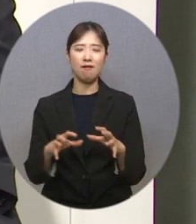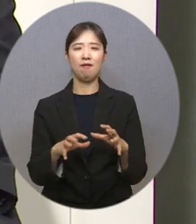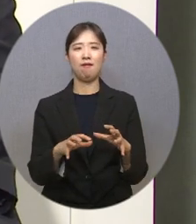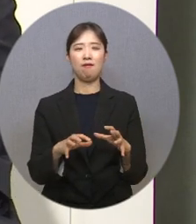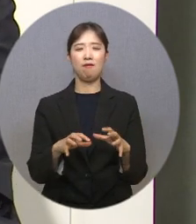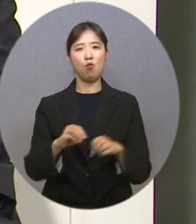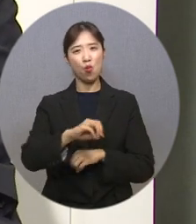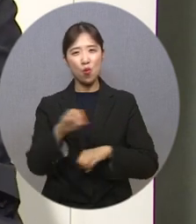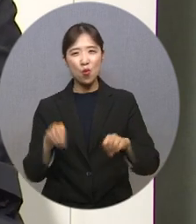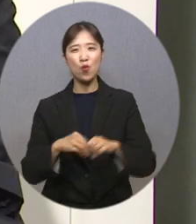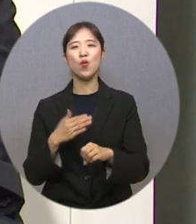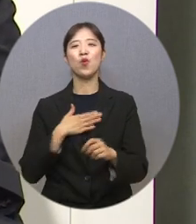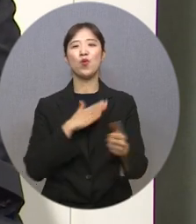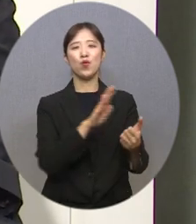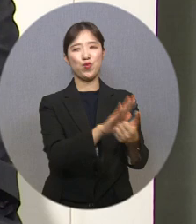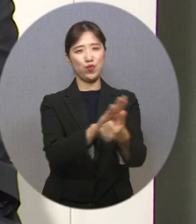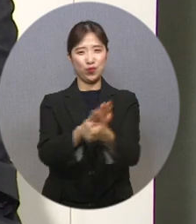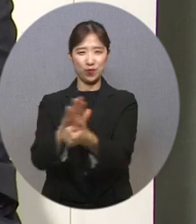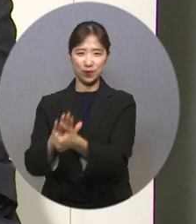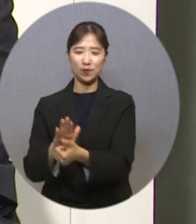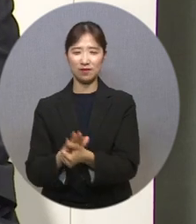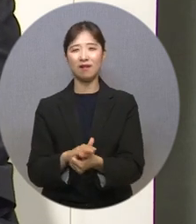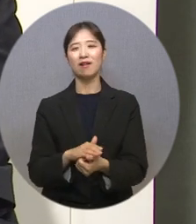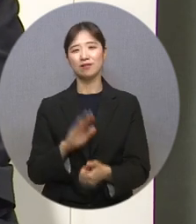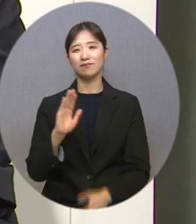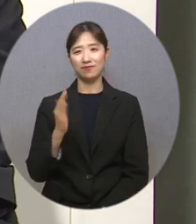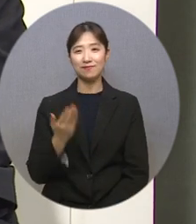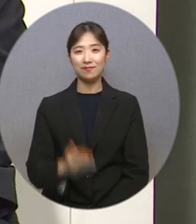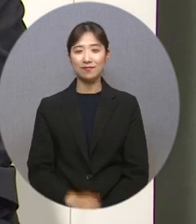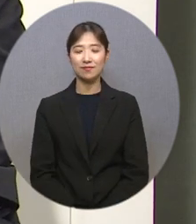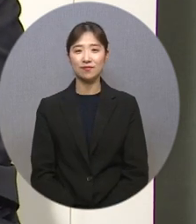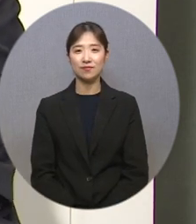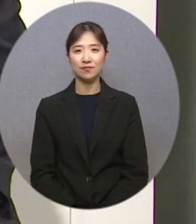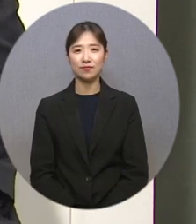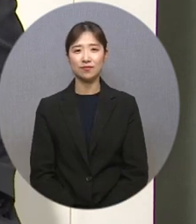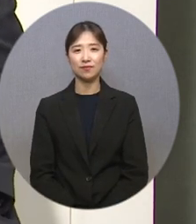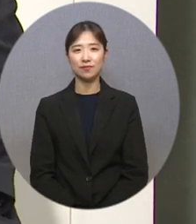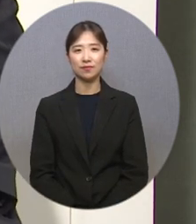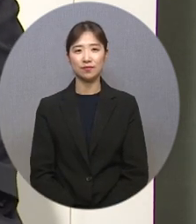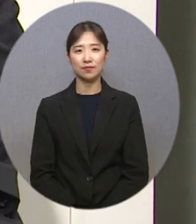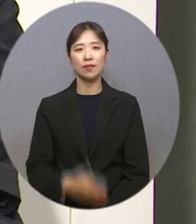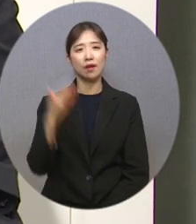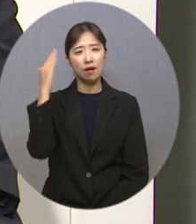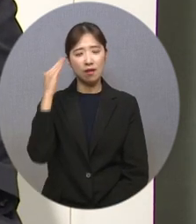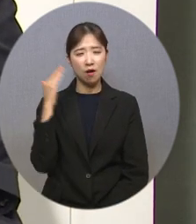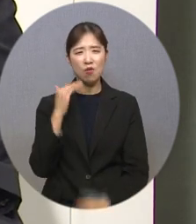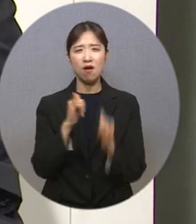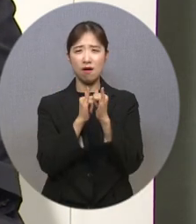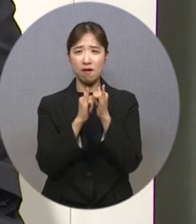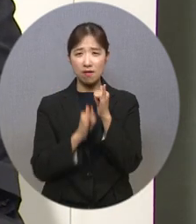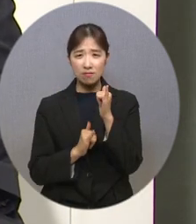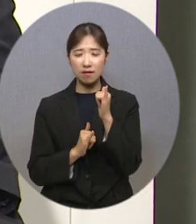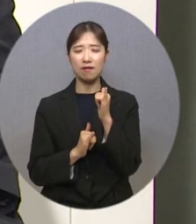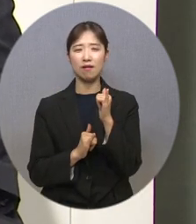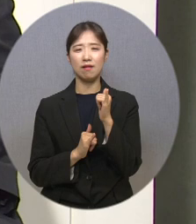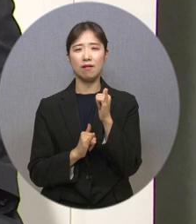나라들을 우리가 지원해주는 그런 입장이 됐죠. 그래서 대한민국의